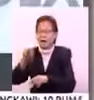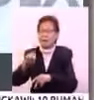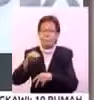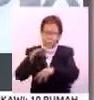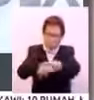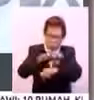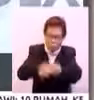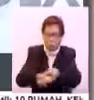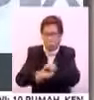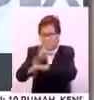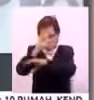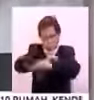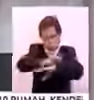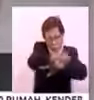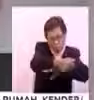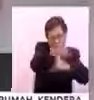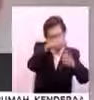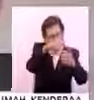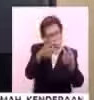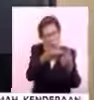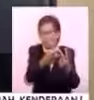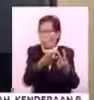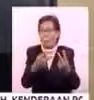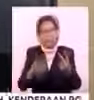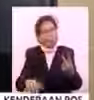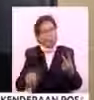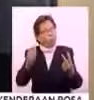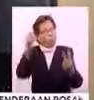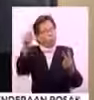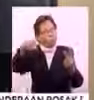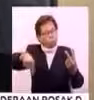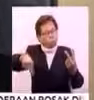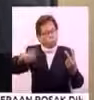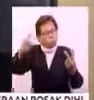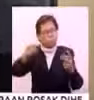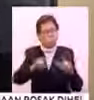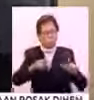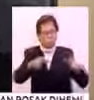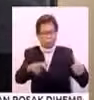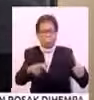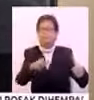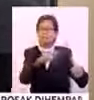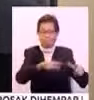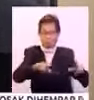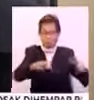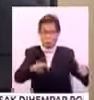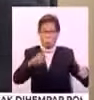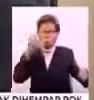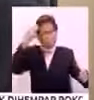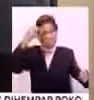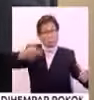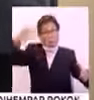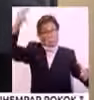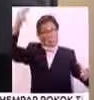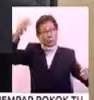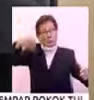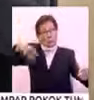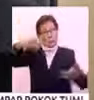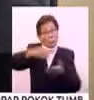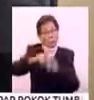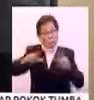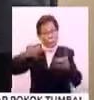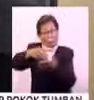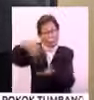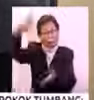juga pendakwaan adalah sangat-sangat berkualiti. Ia tergulung pada golongan-golongan elit, golongan-golongan dan juga